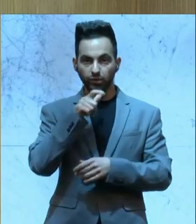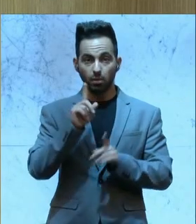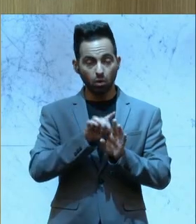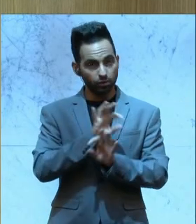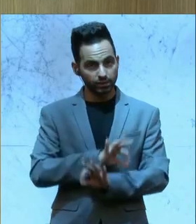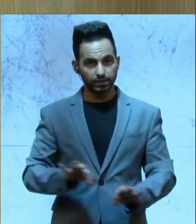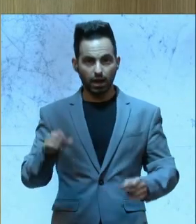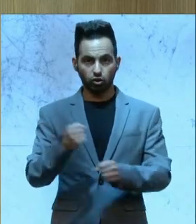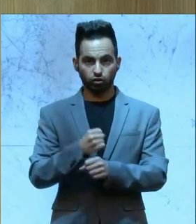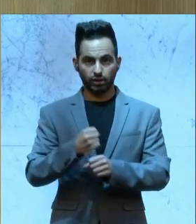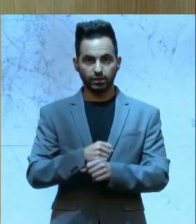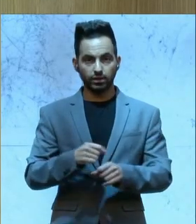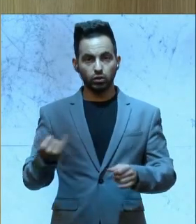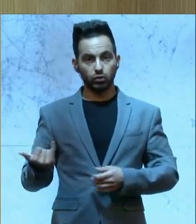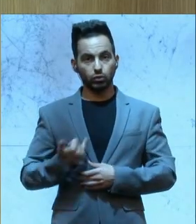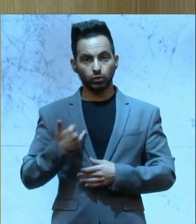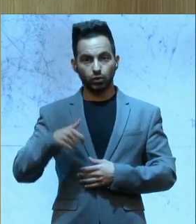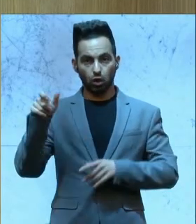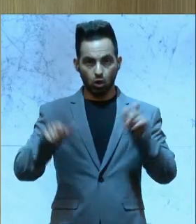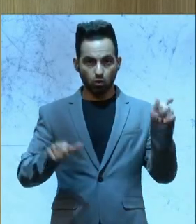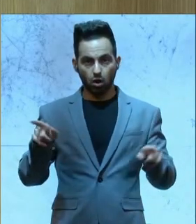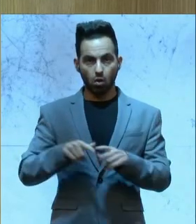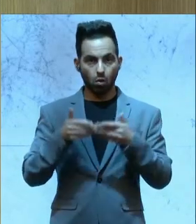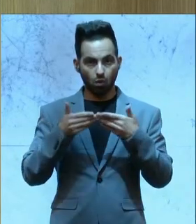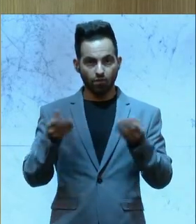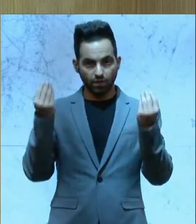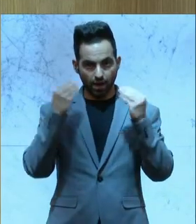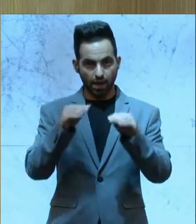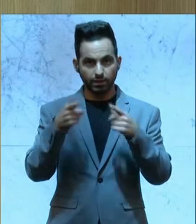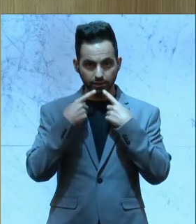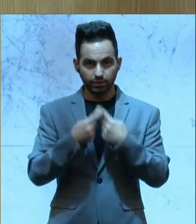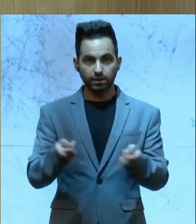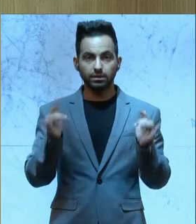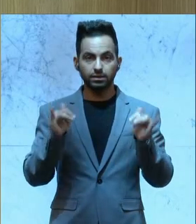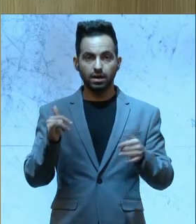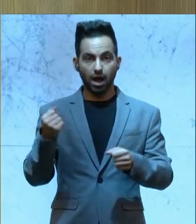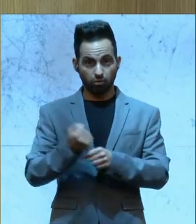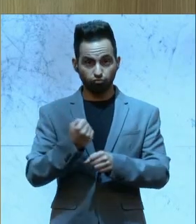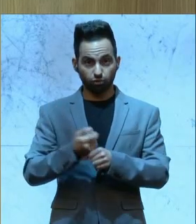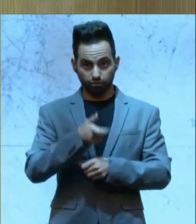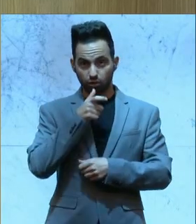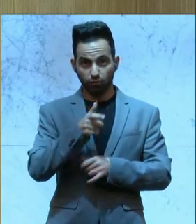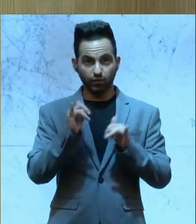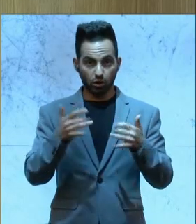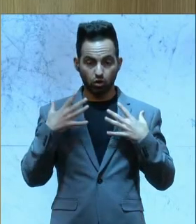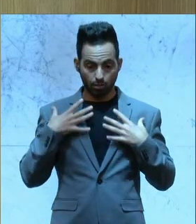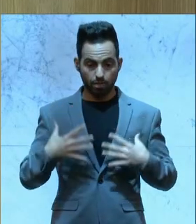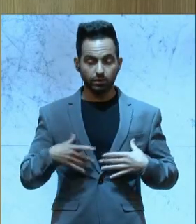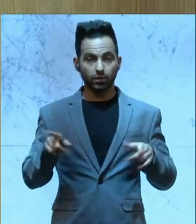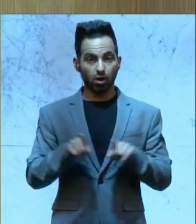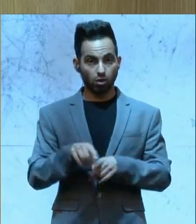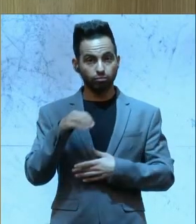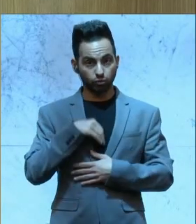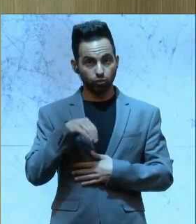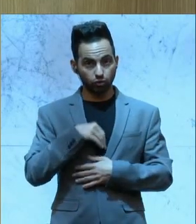anstrengender Beruf. Das sollte man den jungen Leuten auch ganz offen und ehrlich sagen. Ja, es ist ein anstrengender Beruf, körperlich, auch